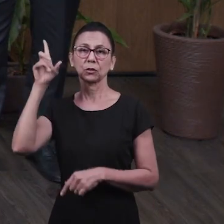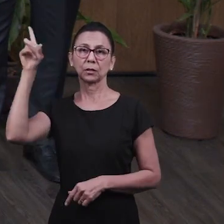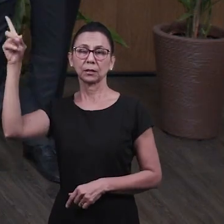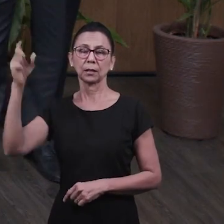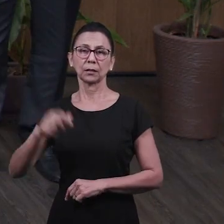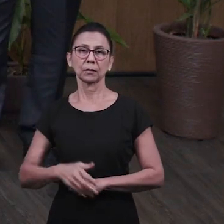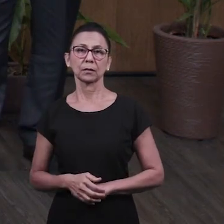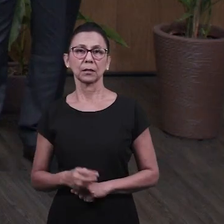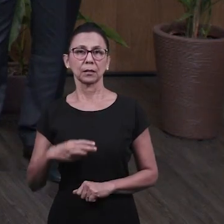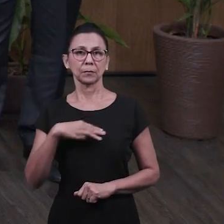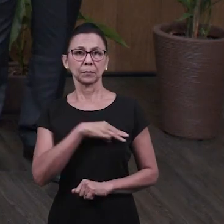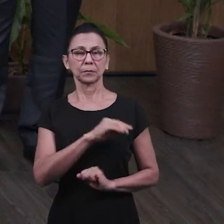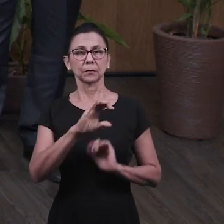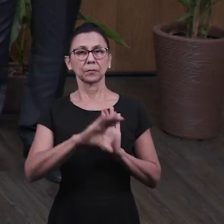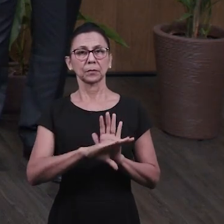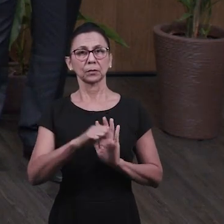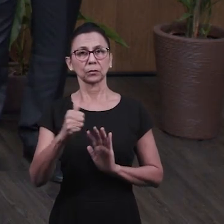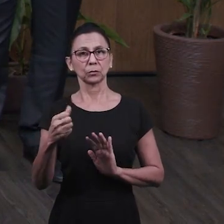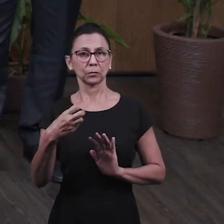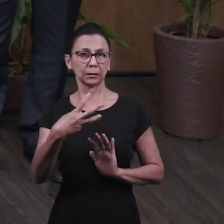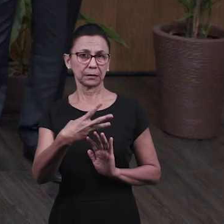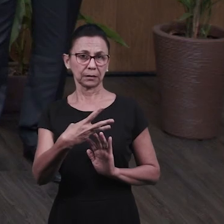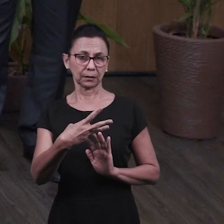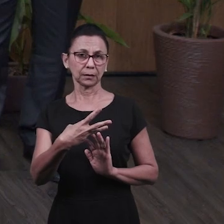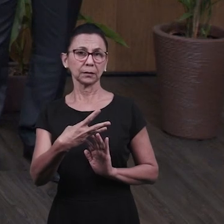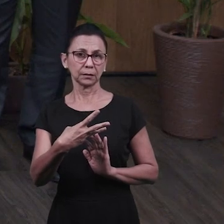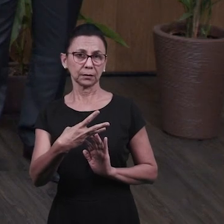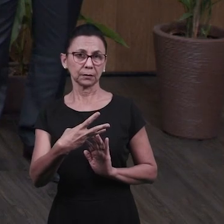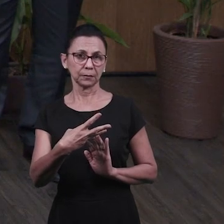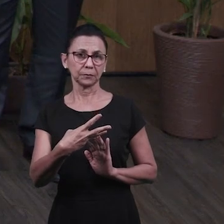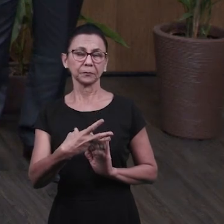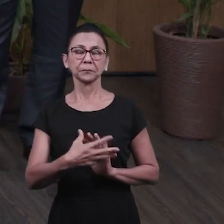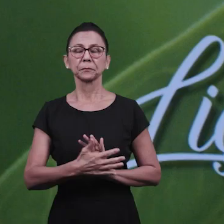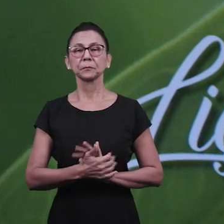révélation. Et dans le cas de Matthieu 13,